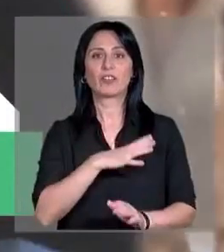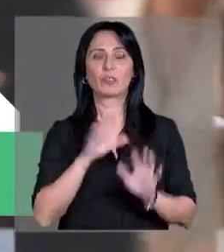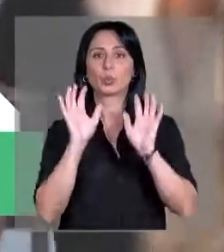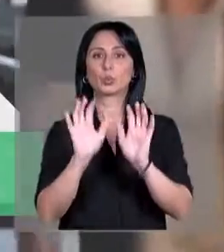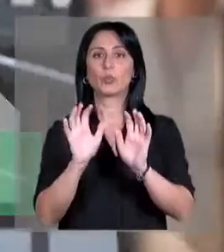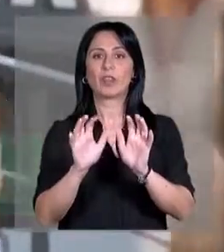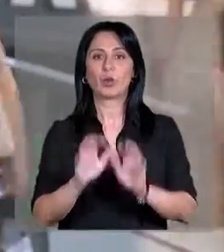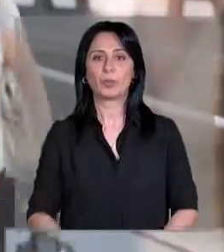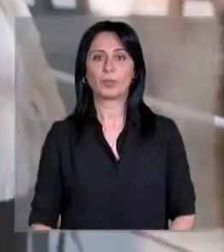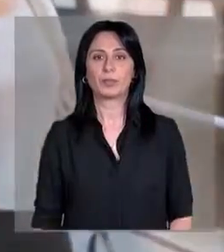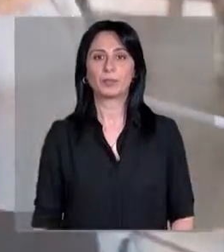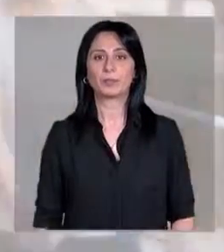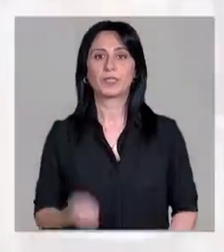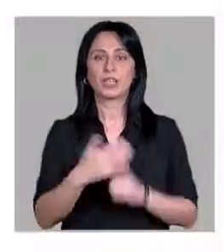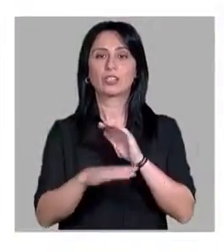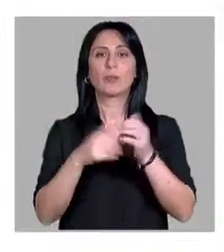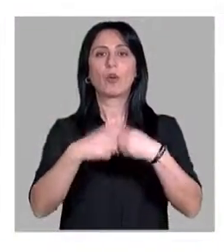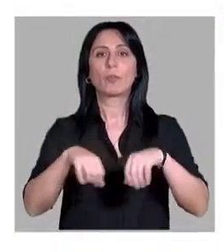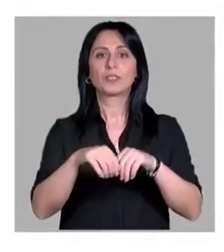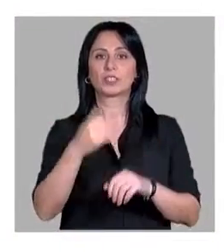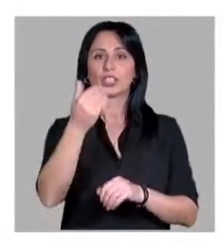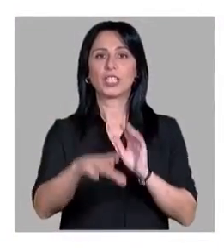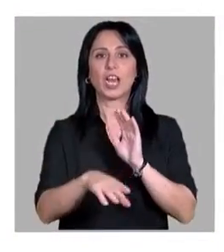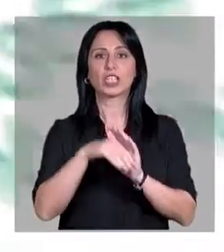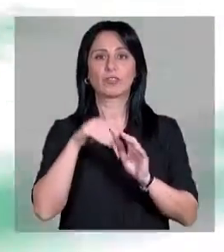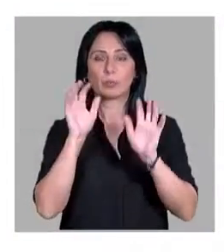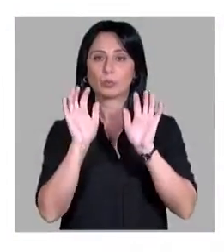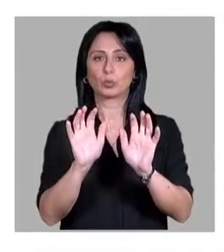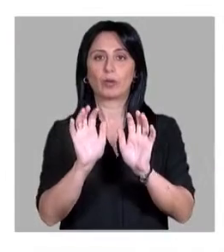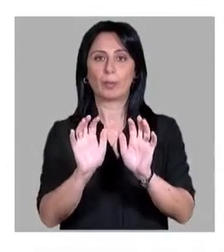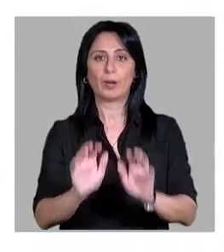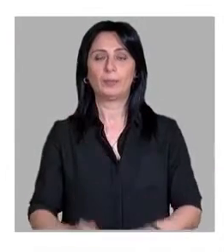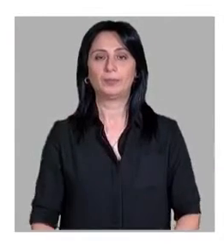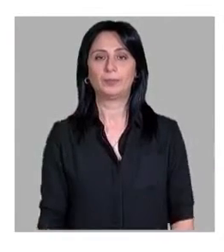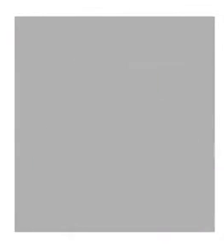არჩევანი იყოს უზრუნველყოფილი. CESCO, შენი არჩევანის უზრუნველყოფა.